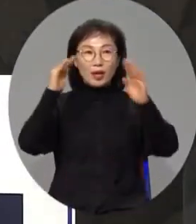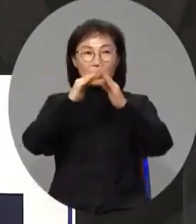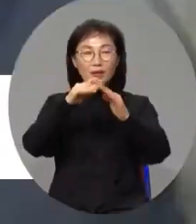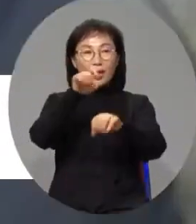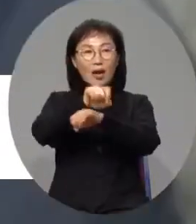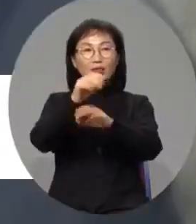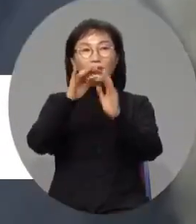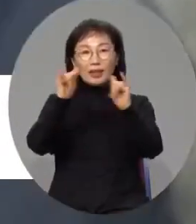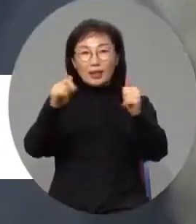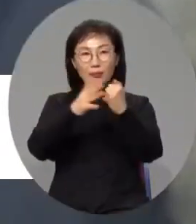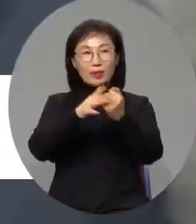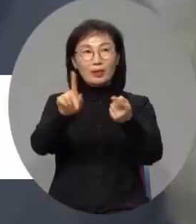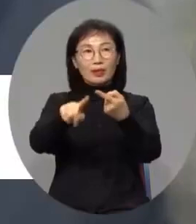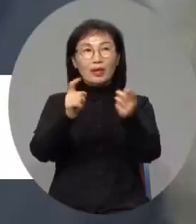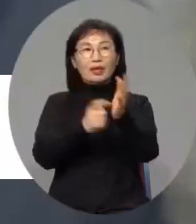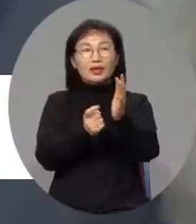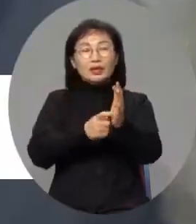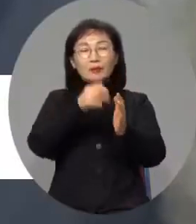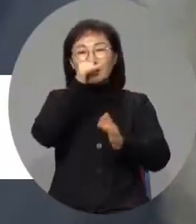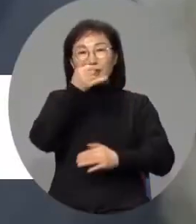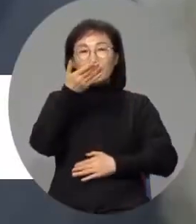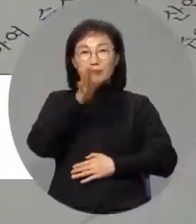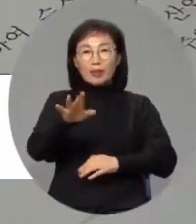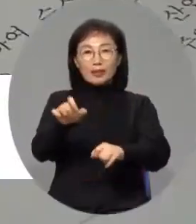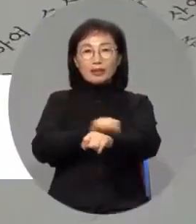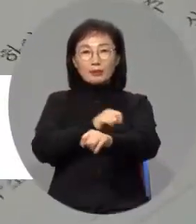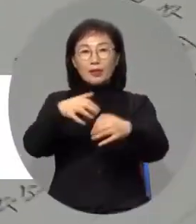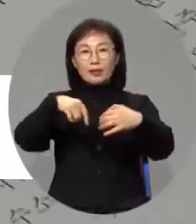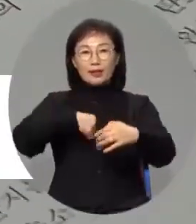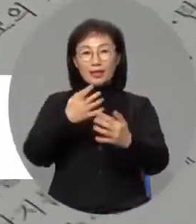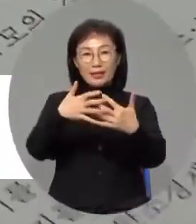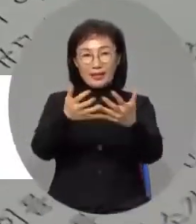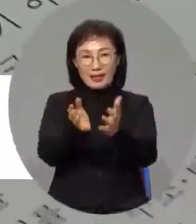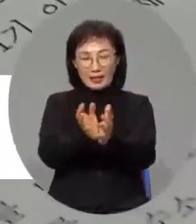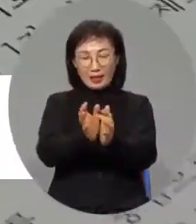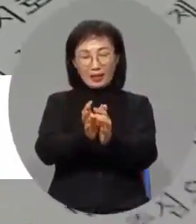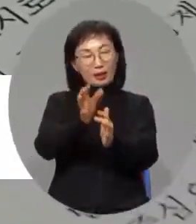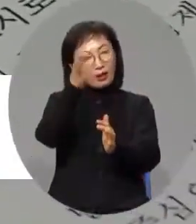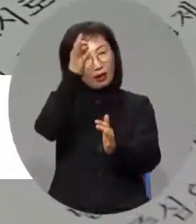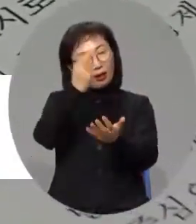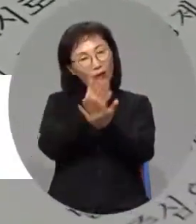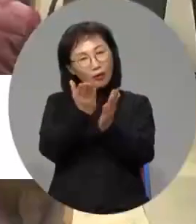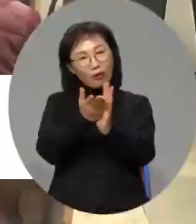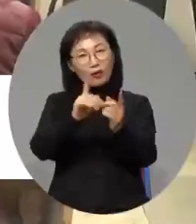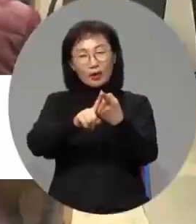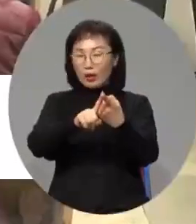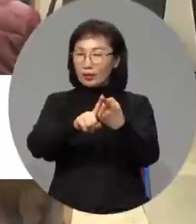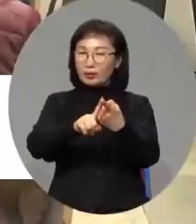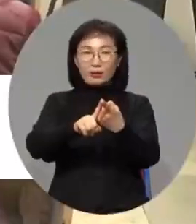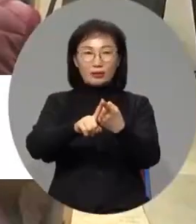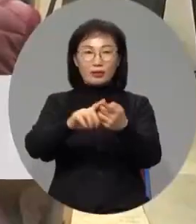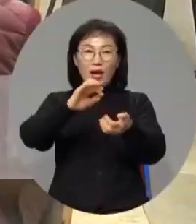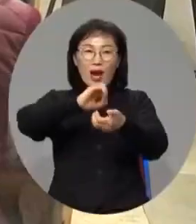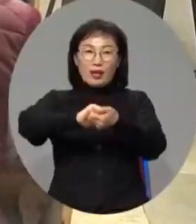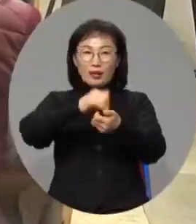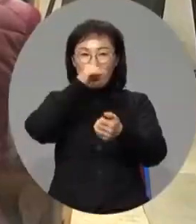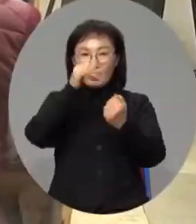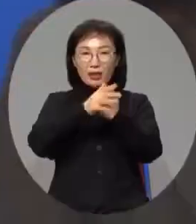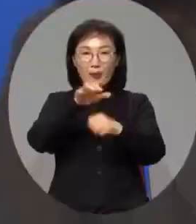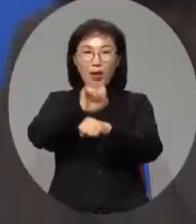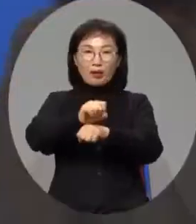광역화는 시급한 과제이지만 특별자치단체는 기능이 제한적이며 행정력만 낭비할 것이라는